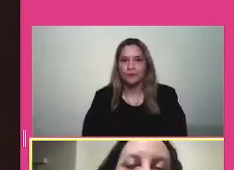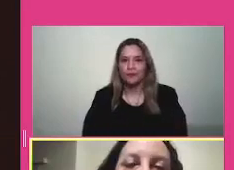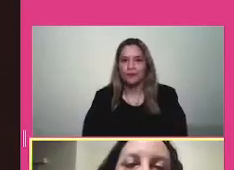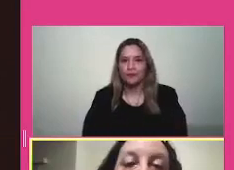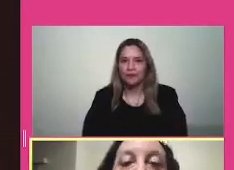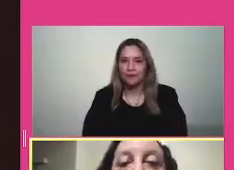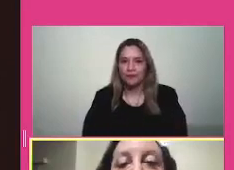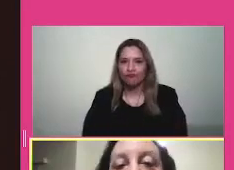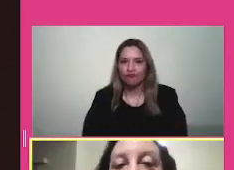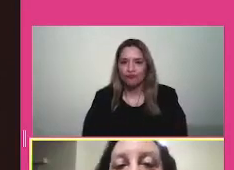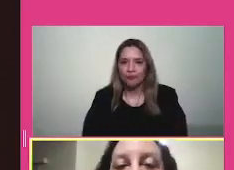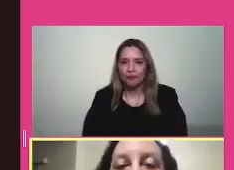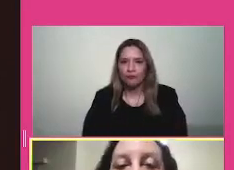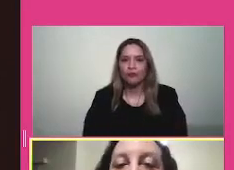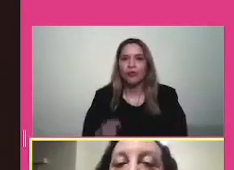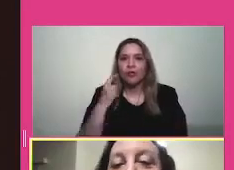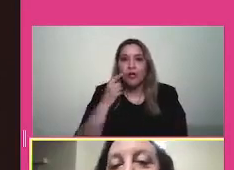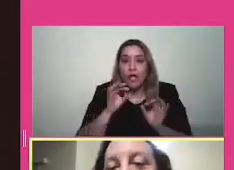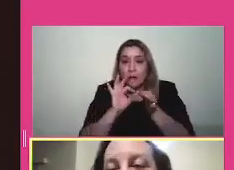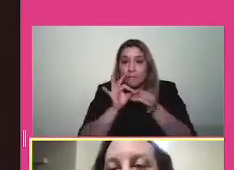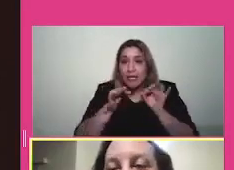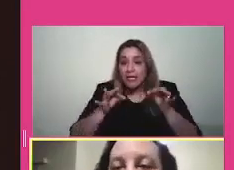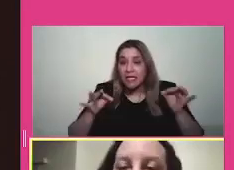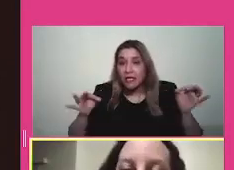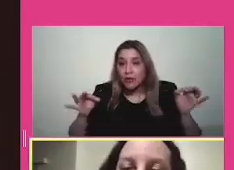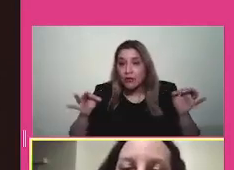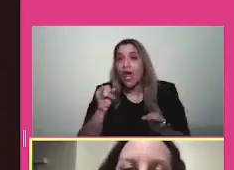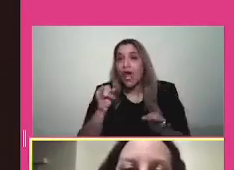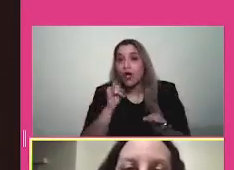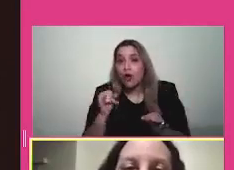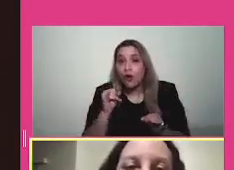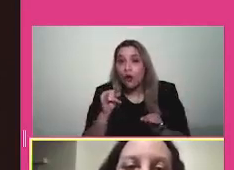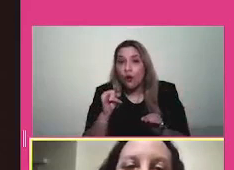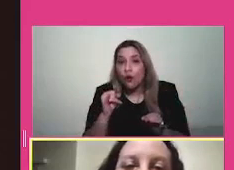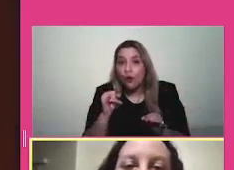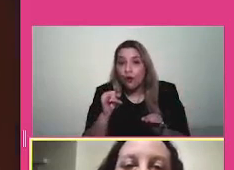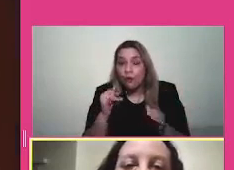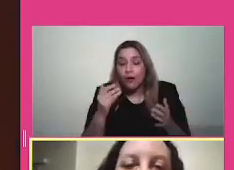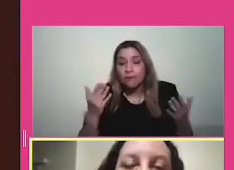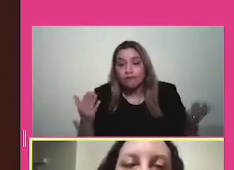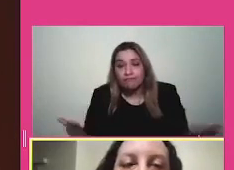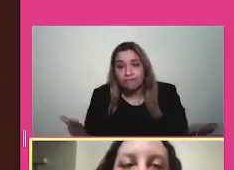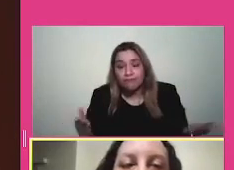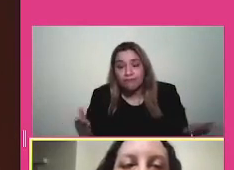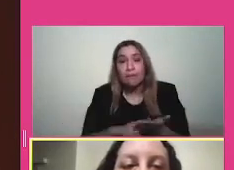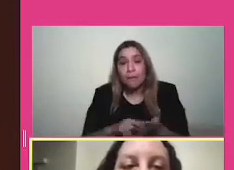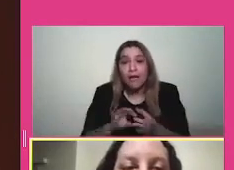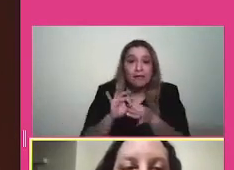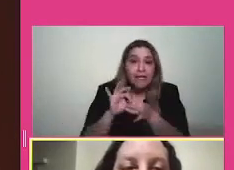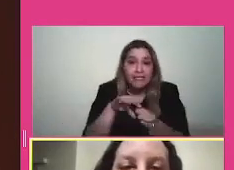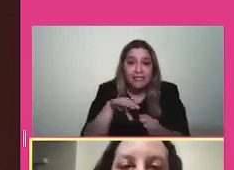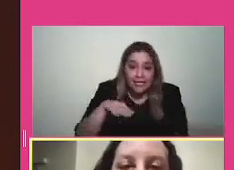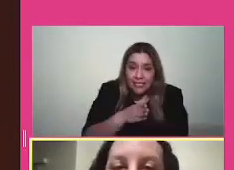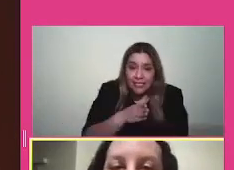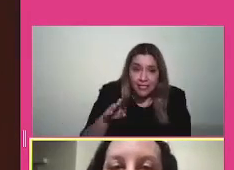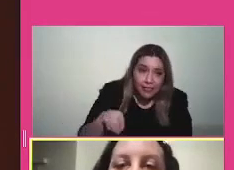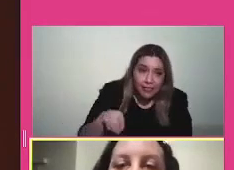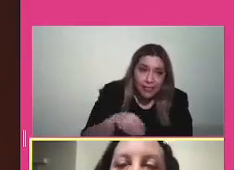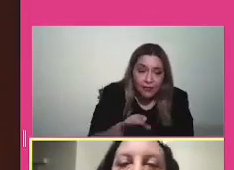Ωραία. Ο μύτος του λαβυρίνθου δεν έχει ξετυλιχθεί ακόμα, Ιωάννα, οπότε πρέπει να συνεχίσουμε να